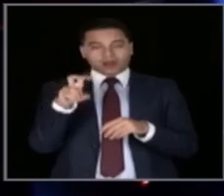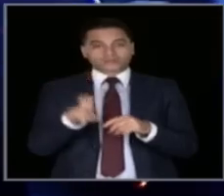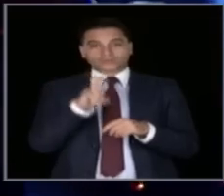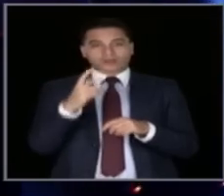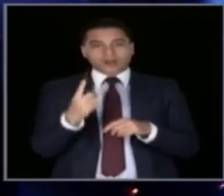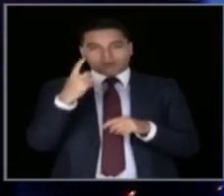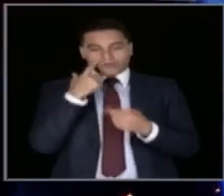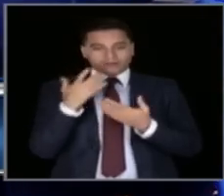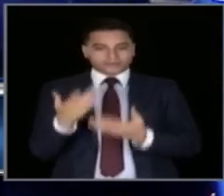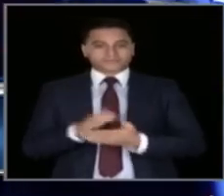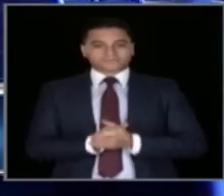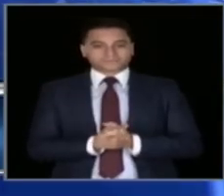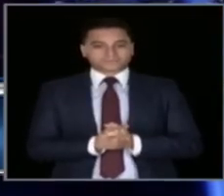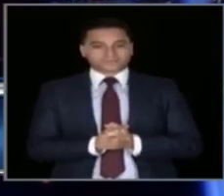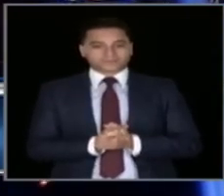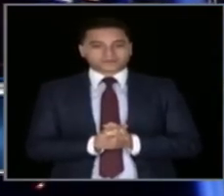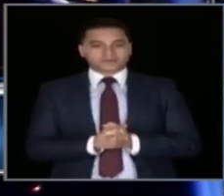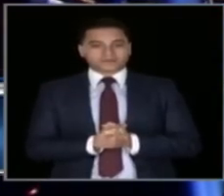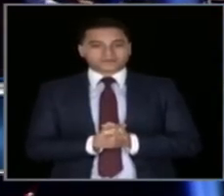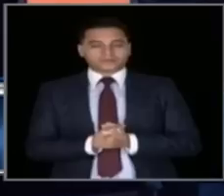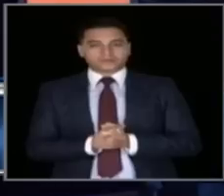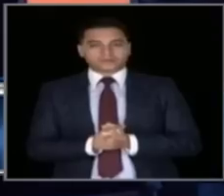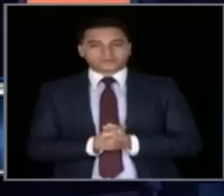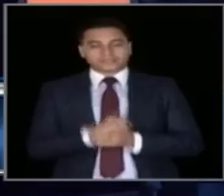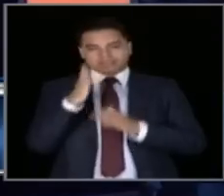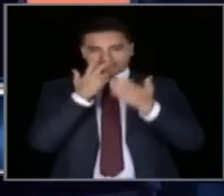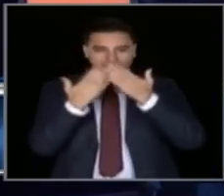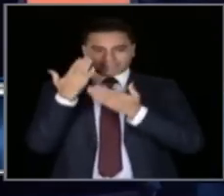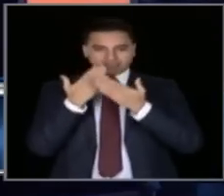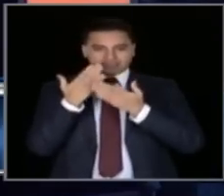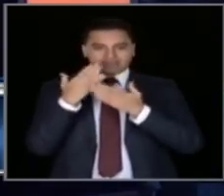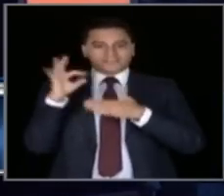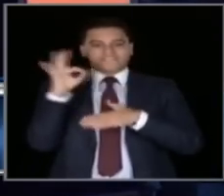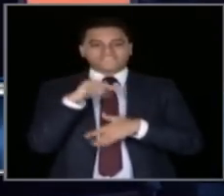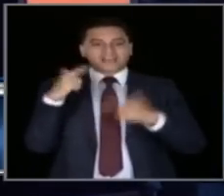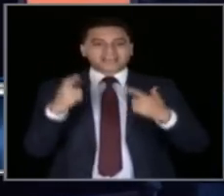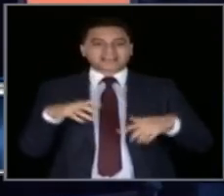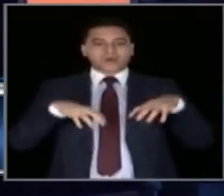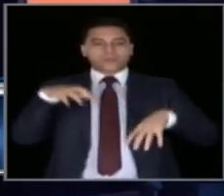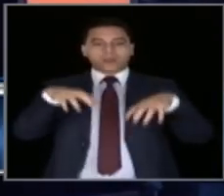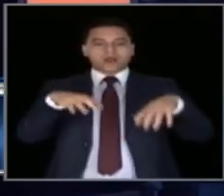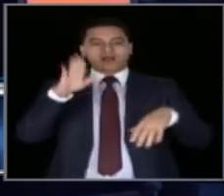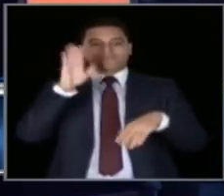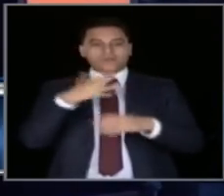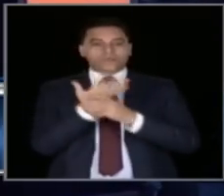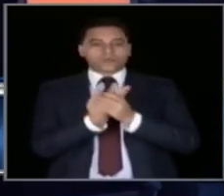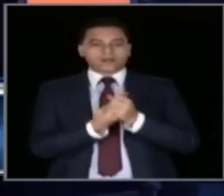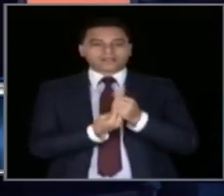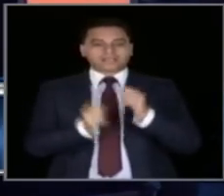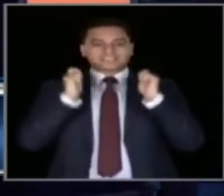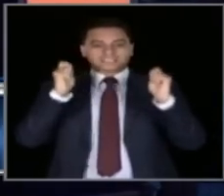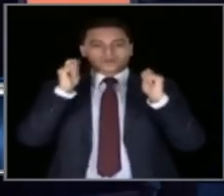تاريخ في أي دولة